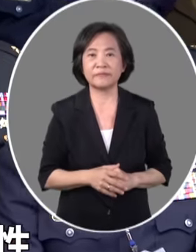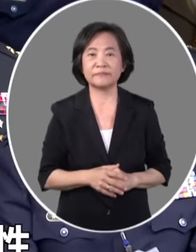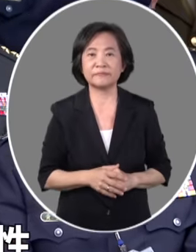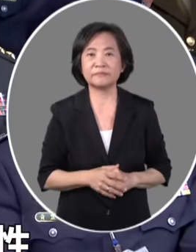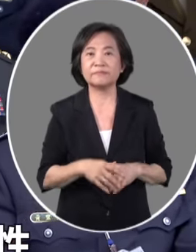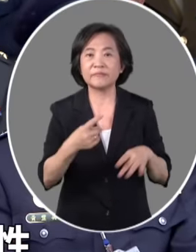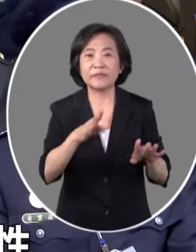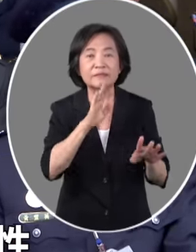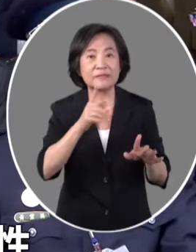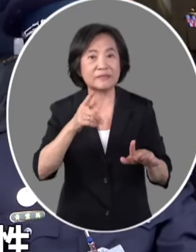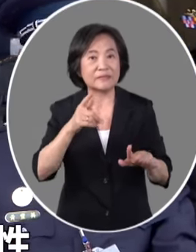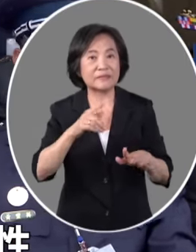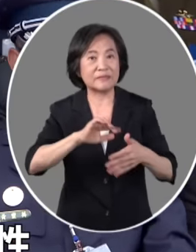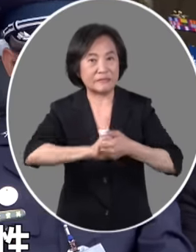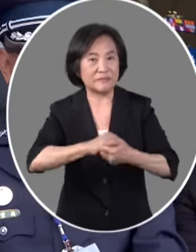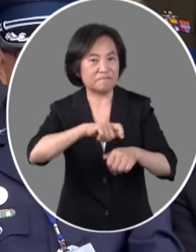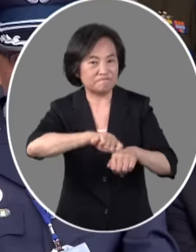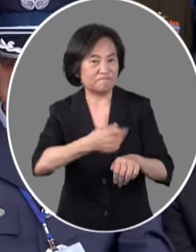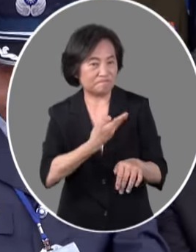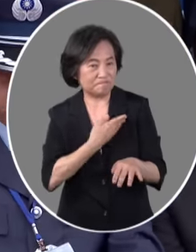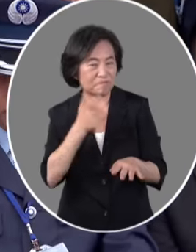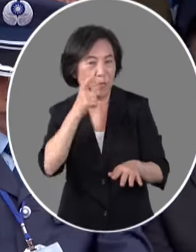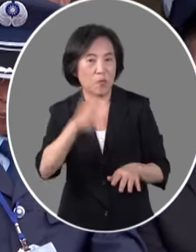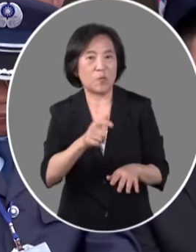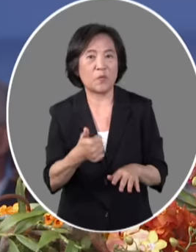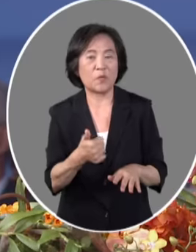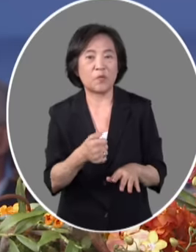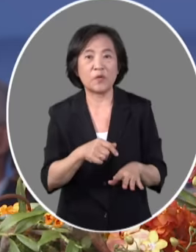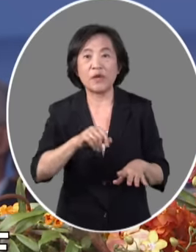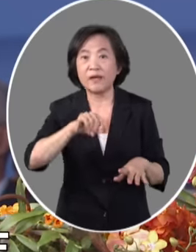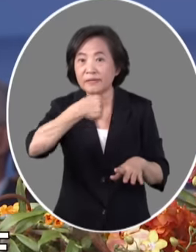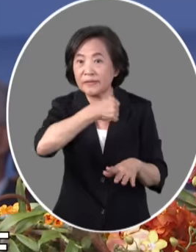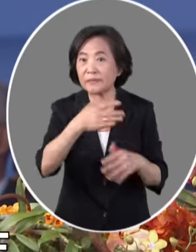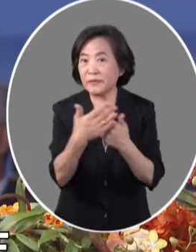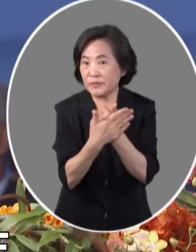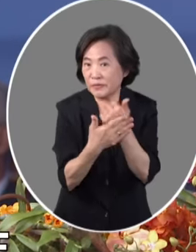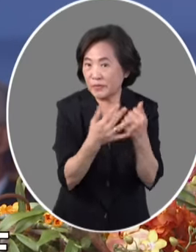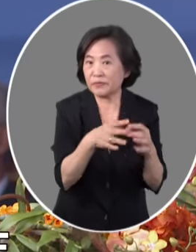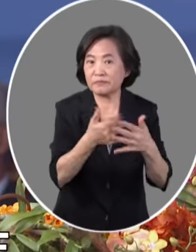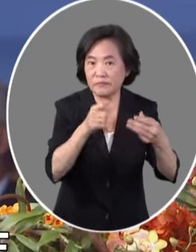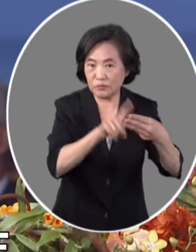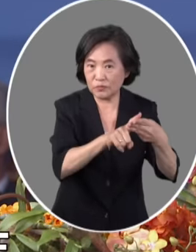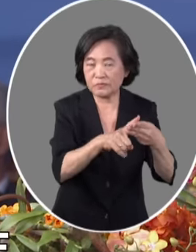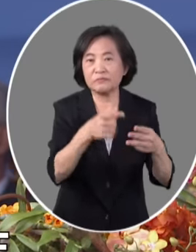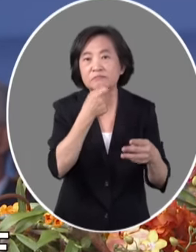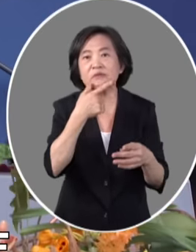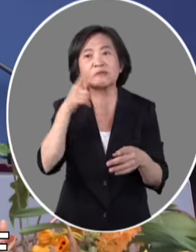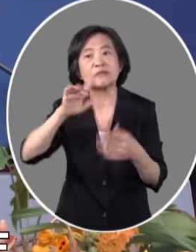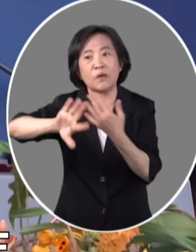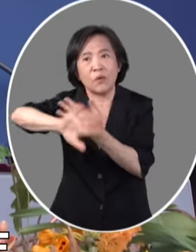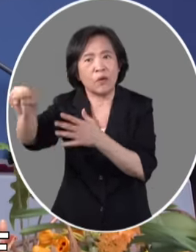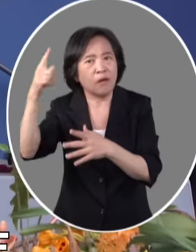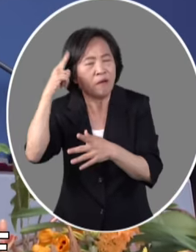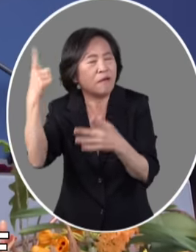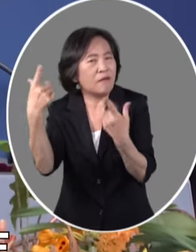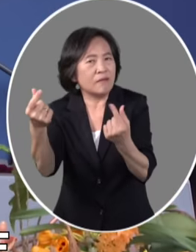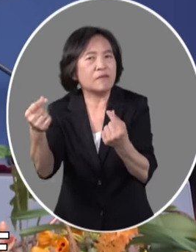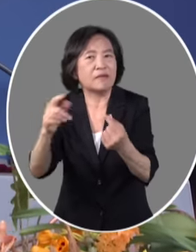了更为坚强的韧性。守护台湾的民主，就是守护普世价值的民